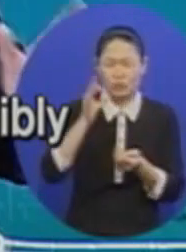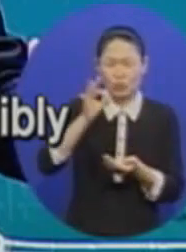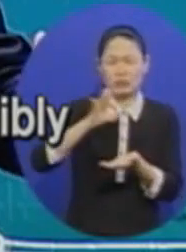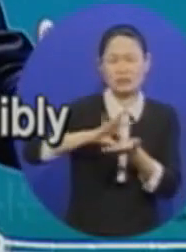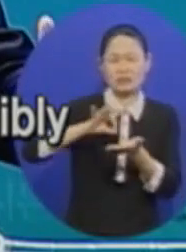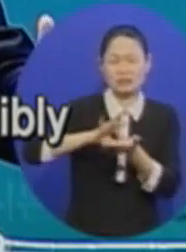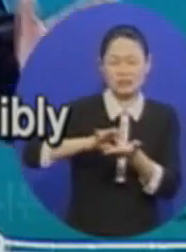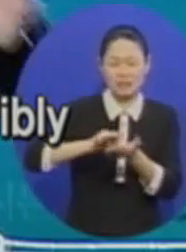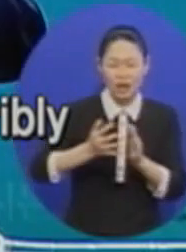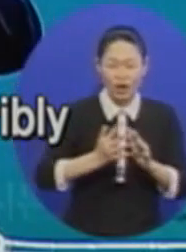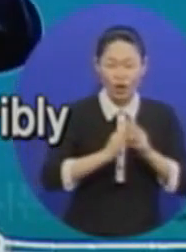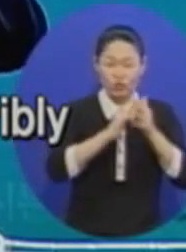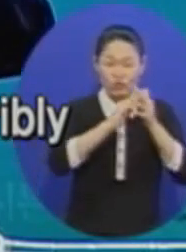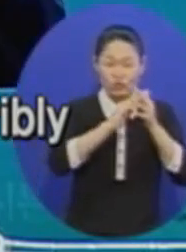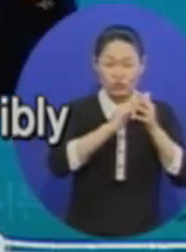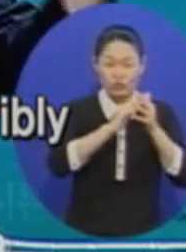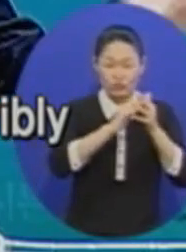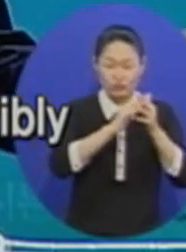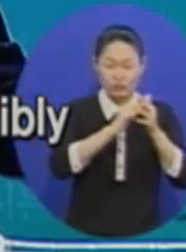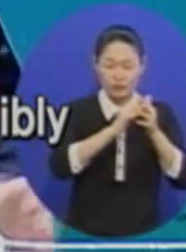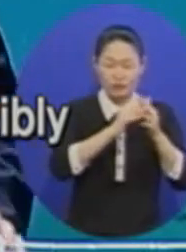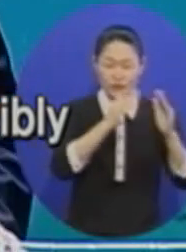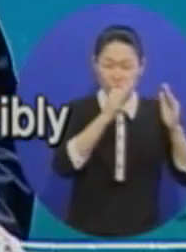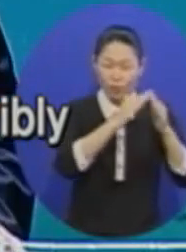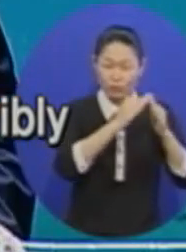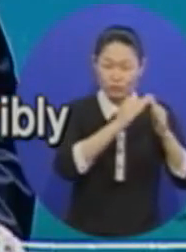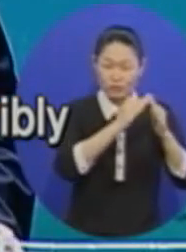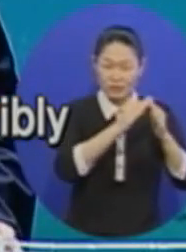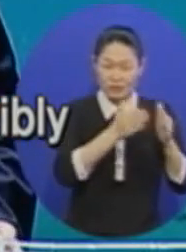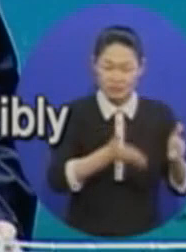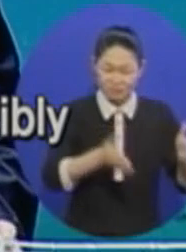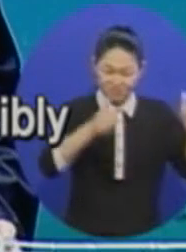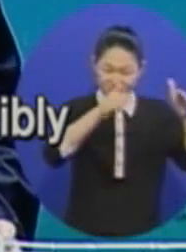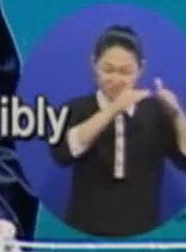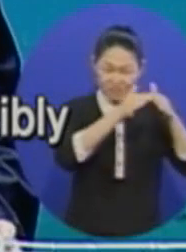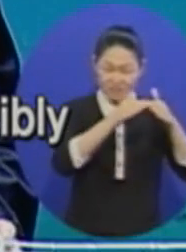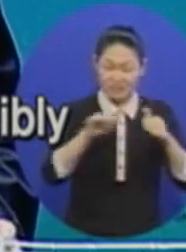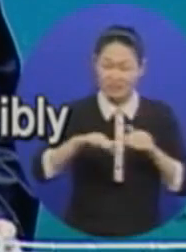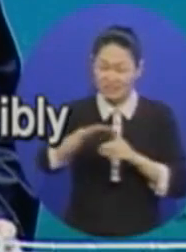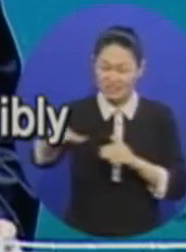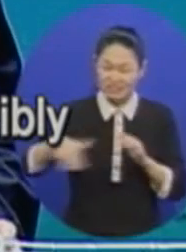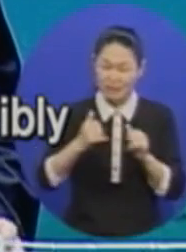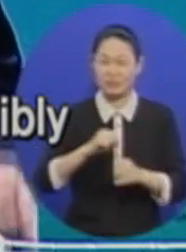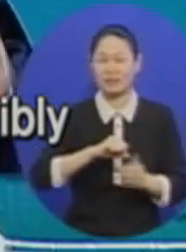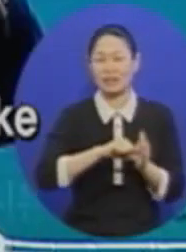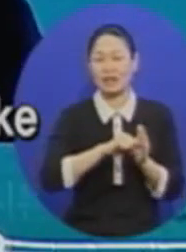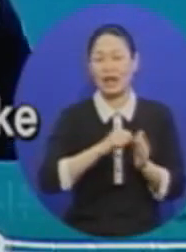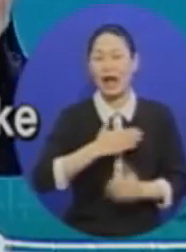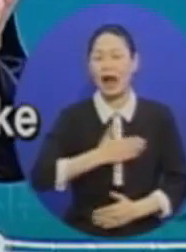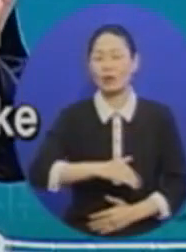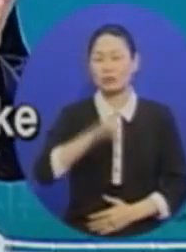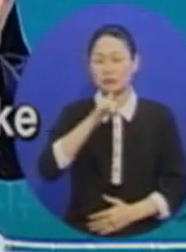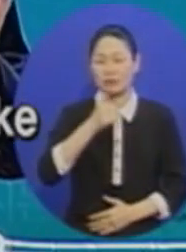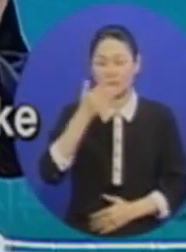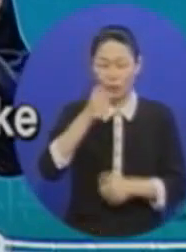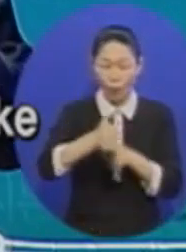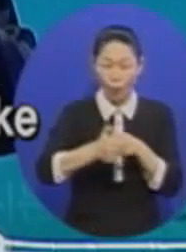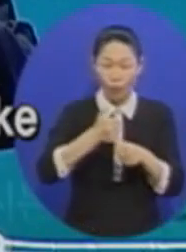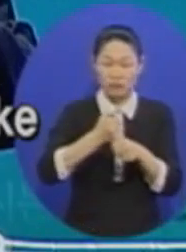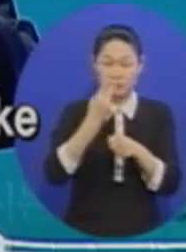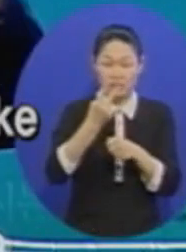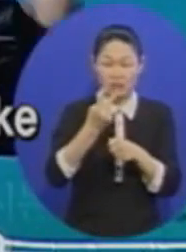그 동안 사람들에게 그렇게 알려진 건물이었습니다 5 12년이 지나고